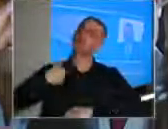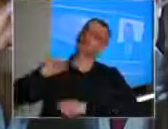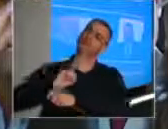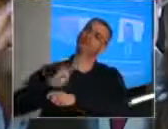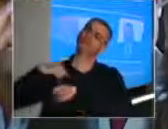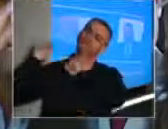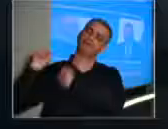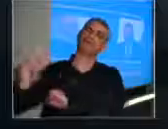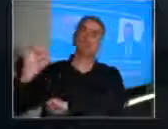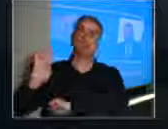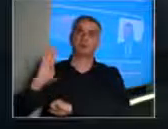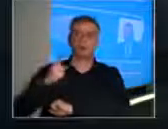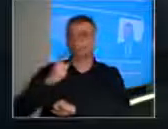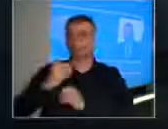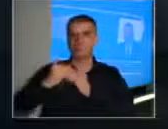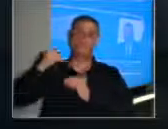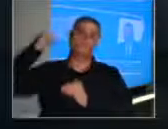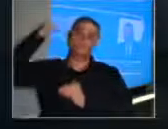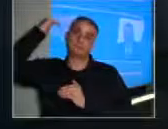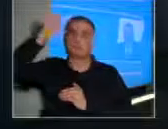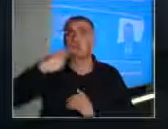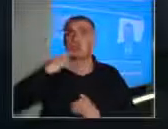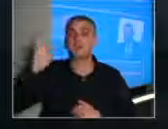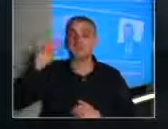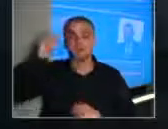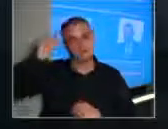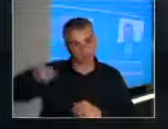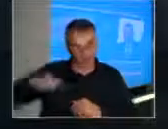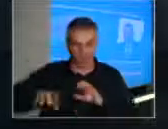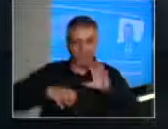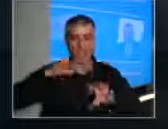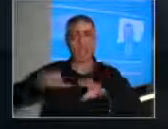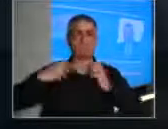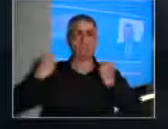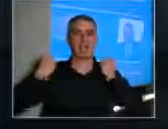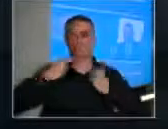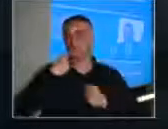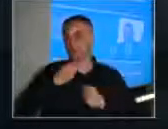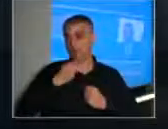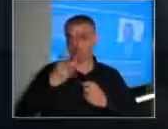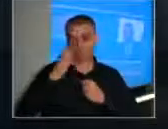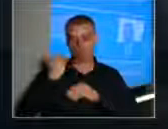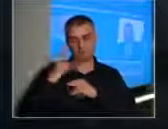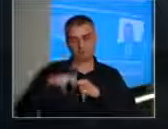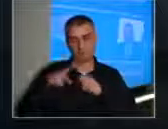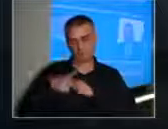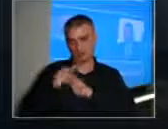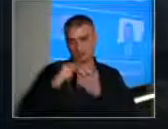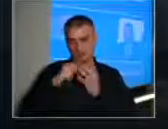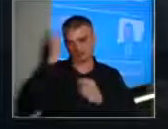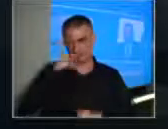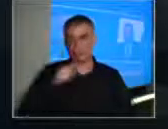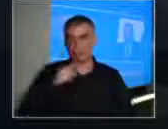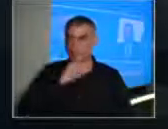תומכים בנתניהו. אתם בכלל הרחקתם ואמרתם, נתניהו צריך אריה חזק. זה היה תחילת הקמפיין, אגב, הוא נגנז בהמשך, כנראה מההבנה